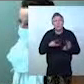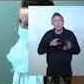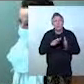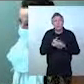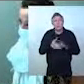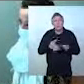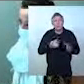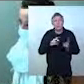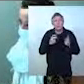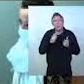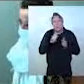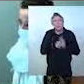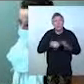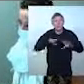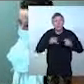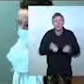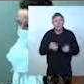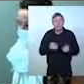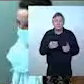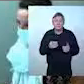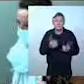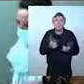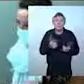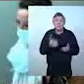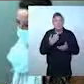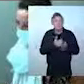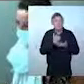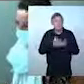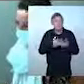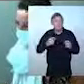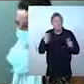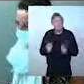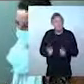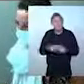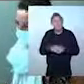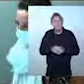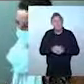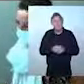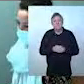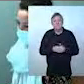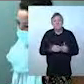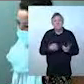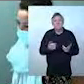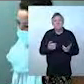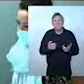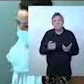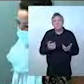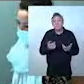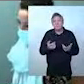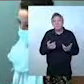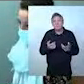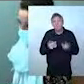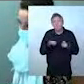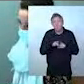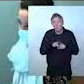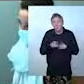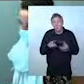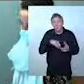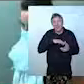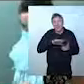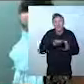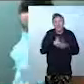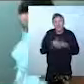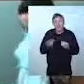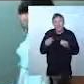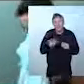nos recettes à l'avenir, puisque leur dynamique va très clairement être impactée par cette réforme.